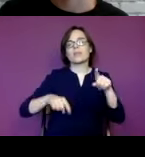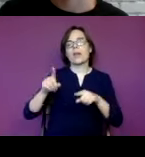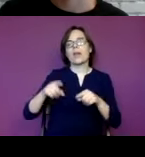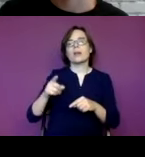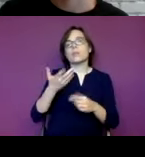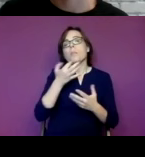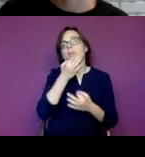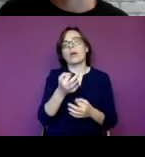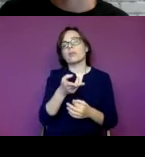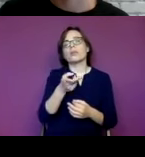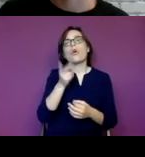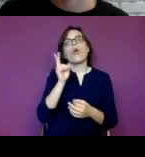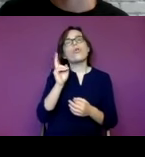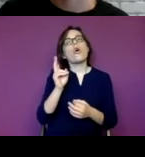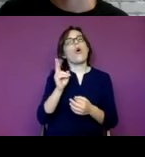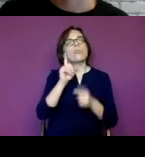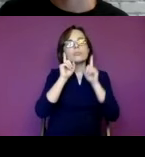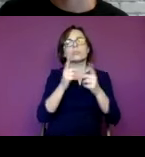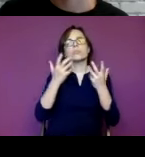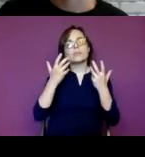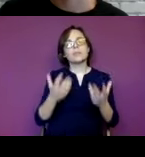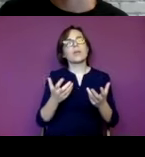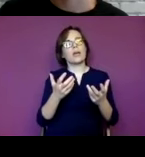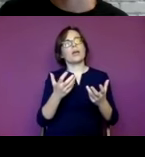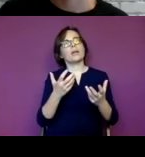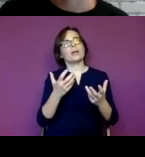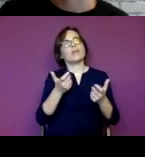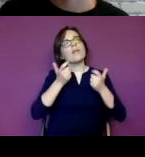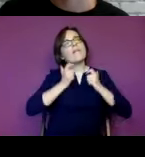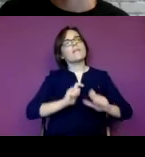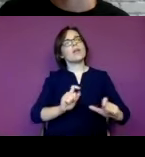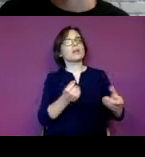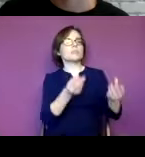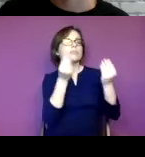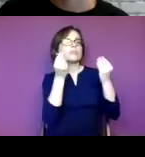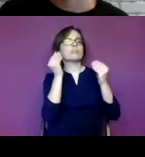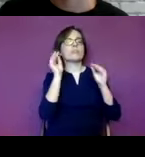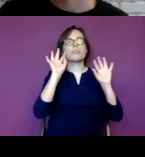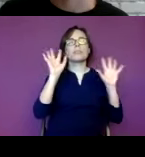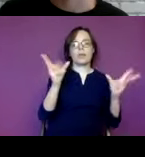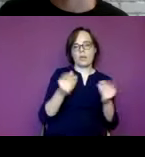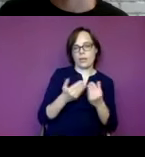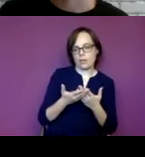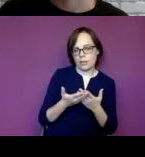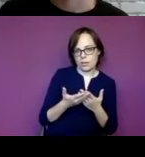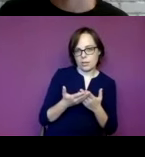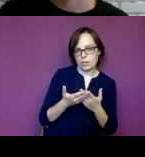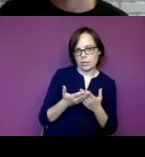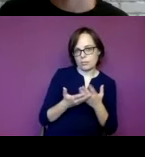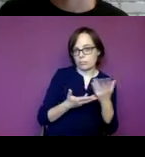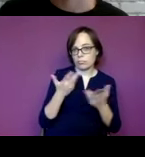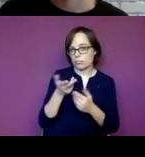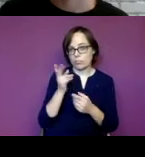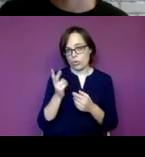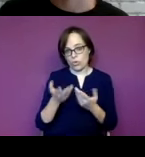takiej afirmacji sielankowej wizji wsi. Czy to nie jest przypadkiem trochę taka legitymizacja